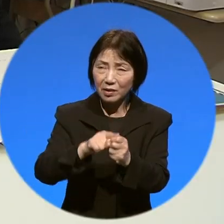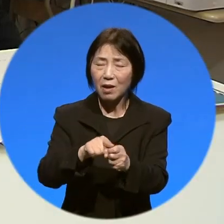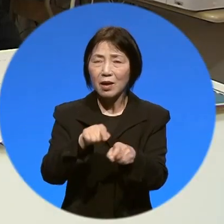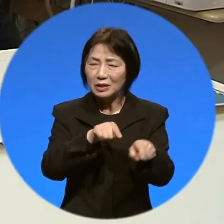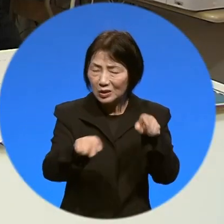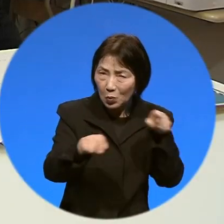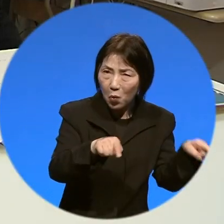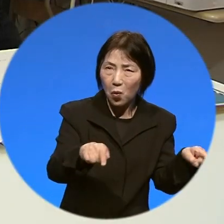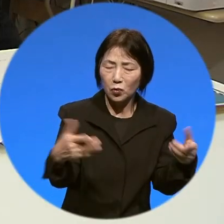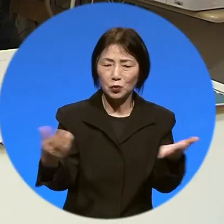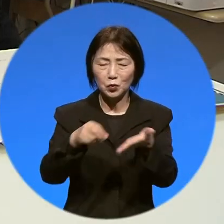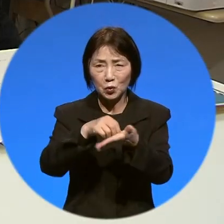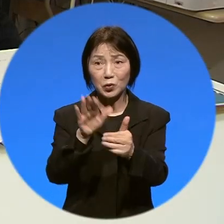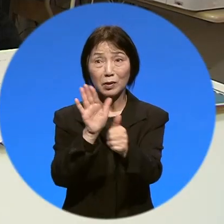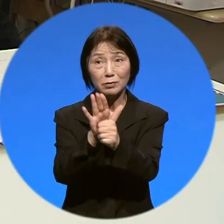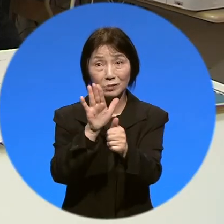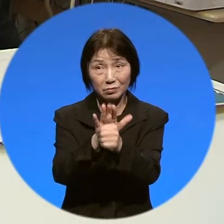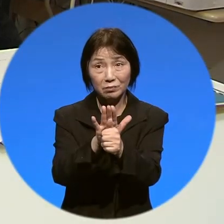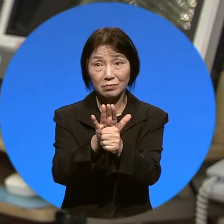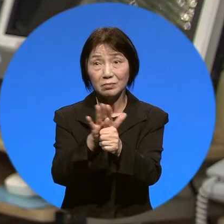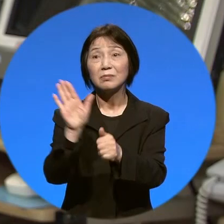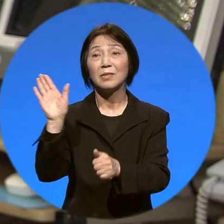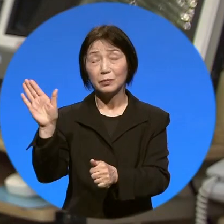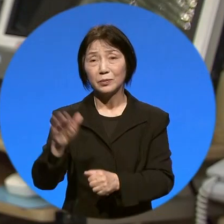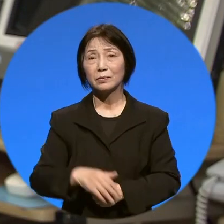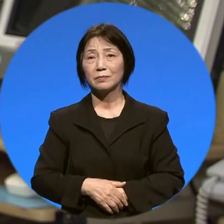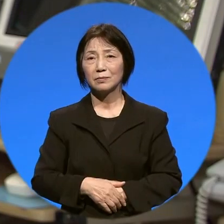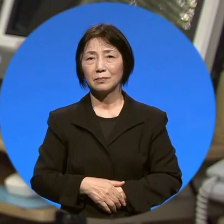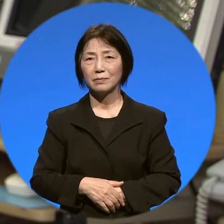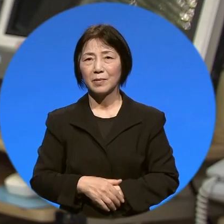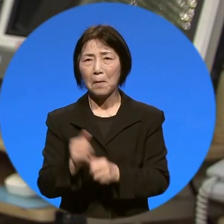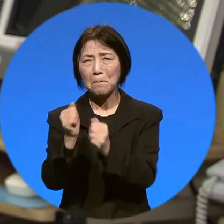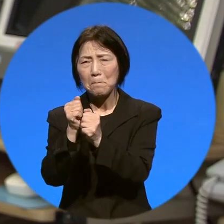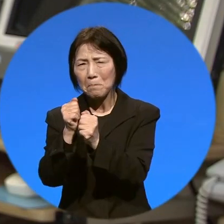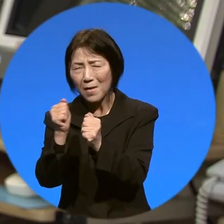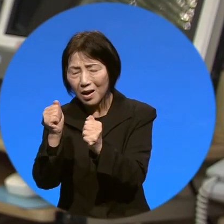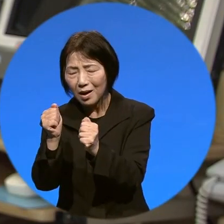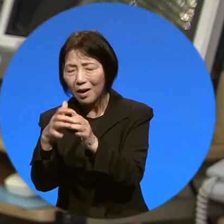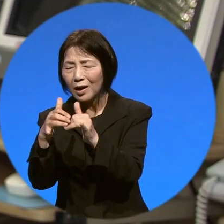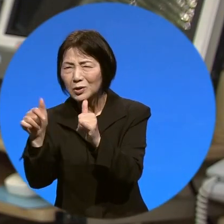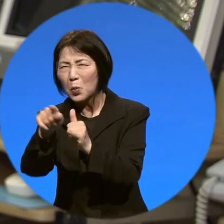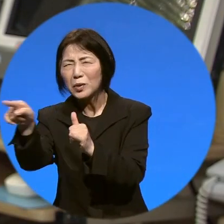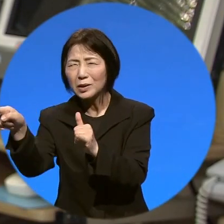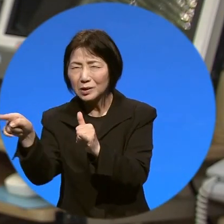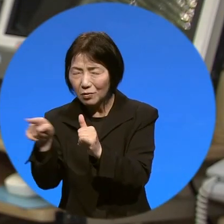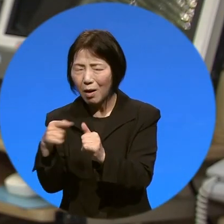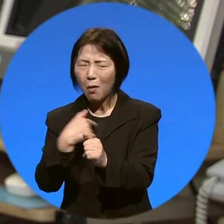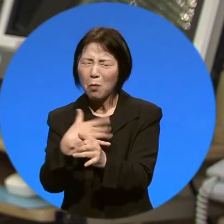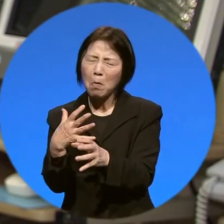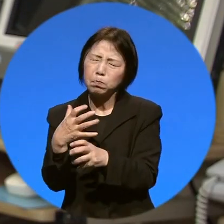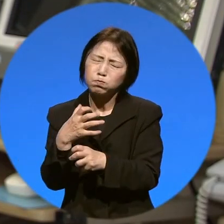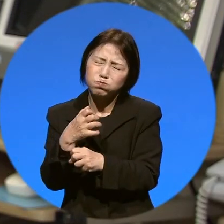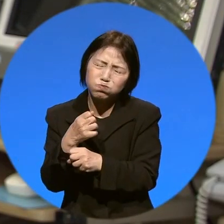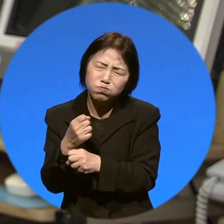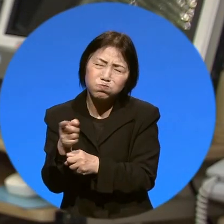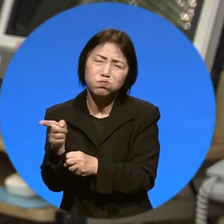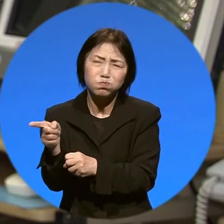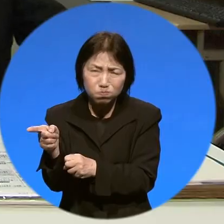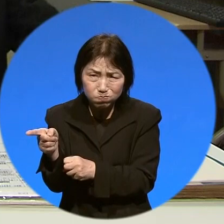活動の手助けをします。 帰ってこられた方はどうしても心が狭いん